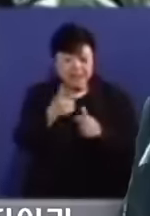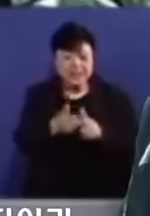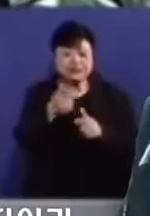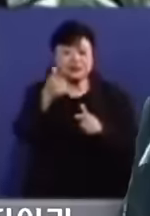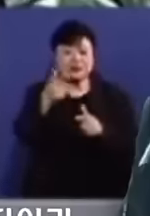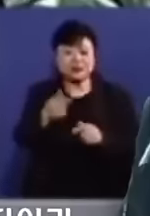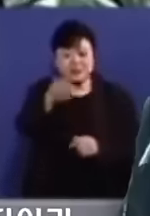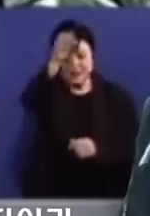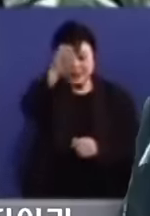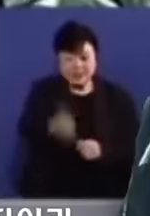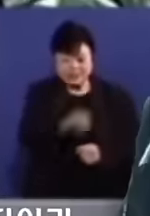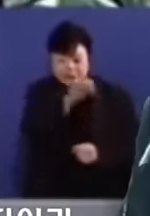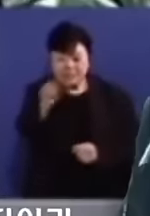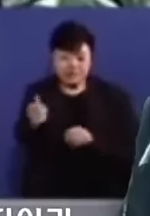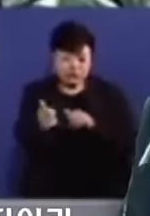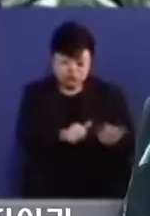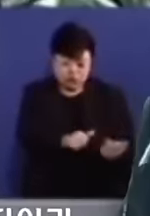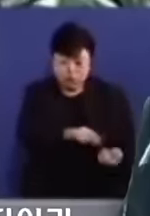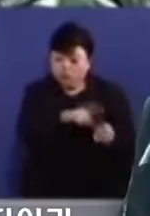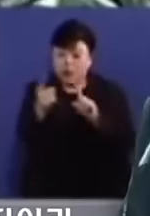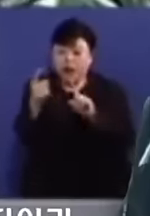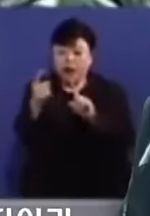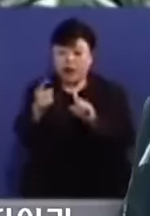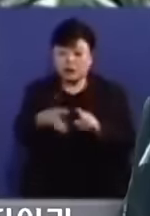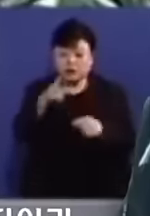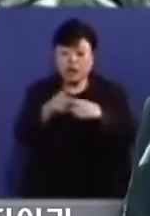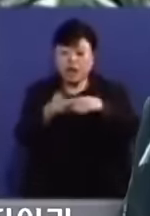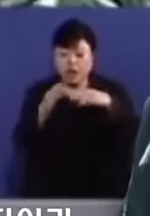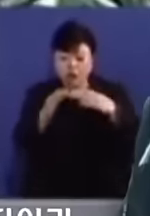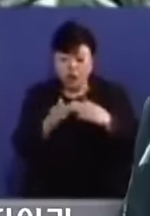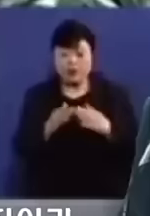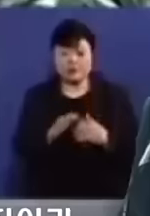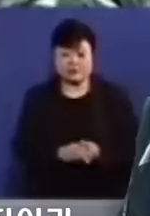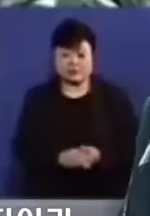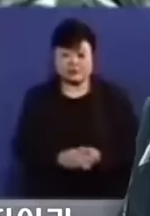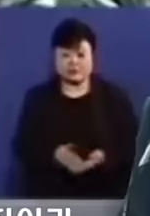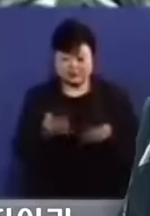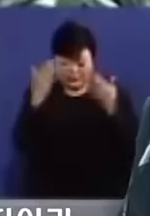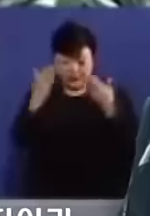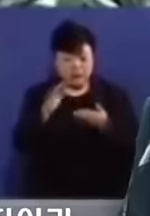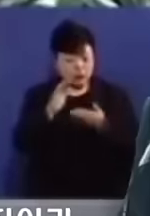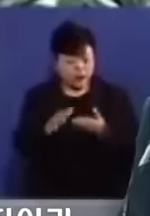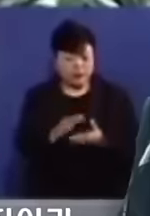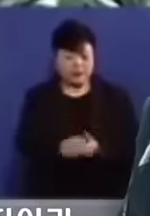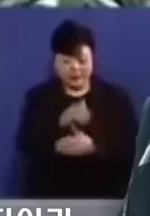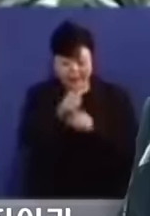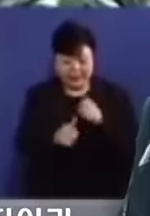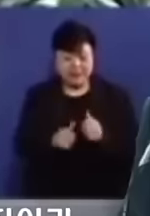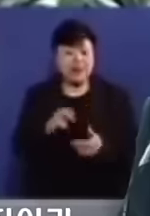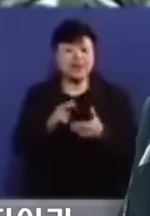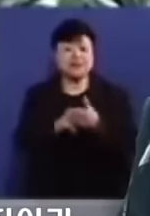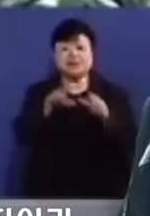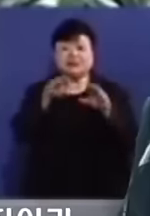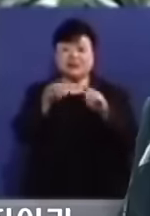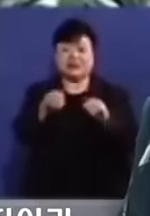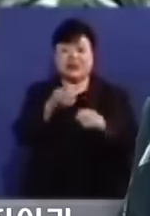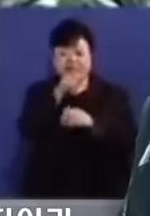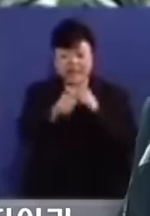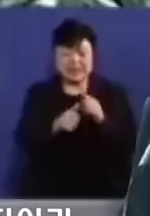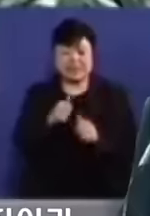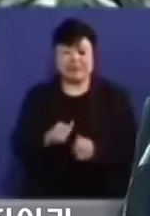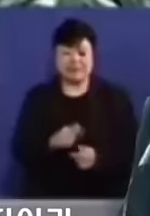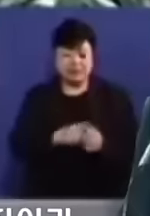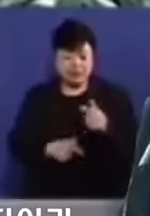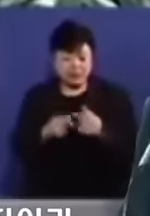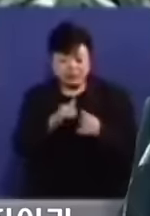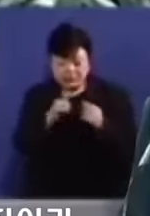예수님이 십자가에서 죽고 부활하신 이후로 초대교회에 있었고 초대교회가 지나고 난 다음엔 하나님의 기적은 끝났다. 하나님은 이 이상된